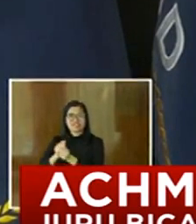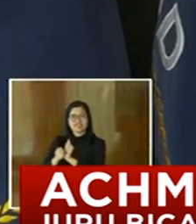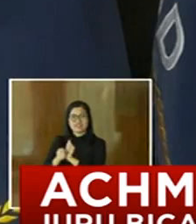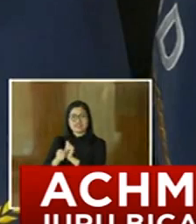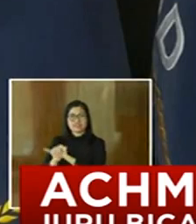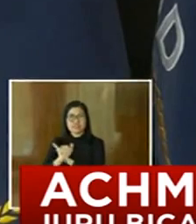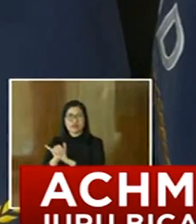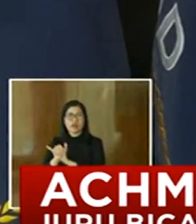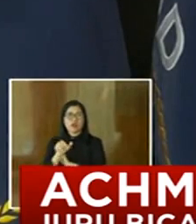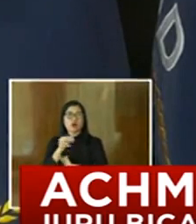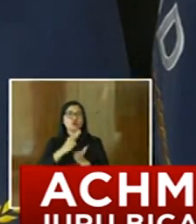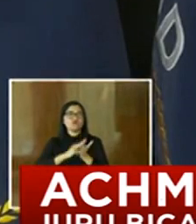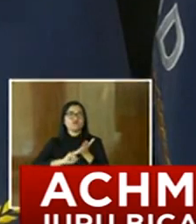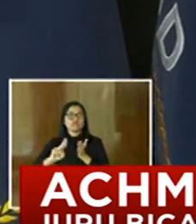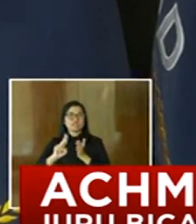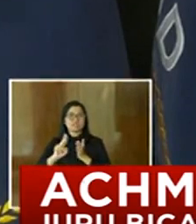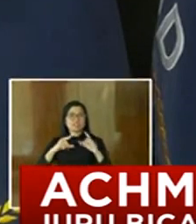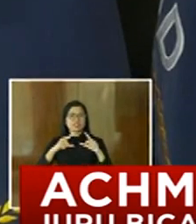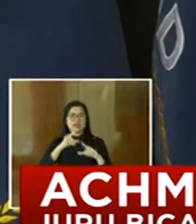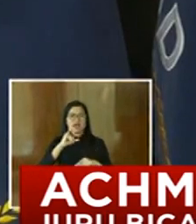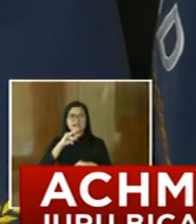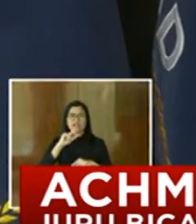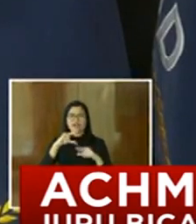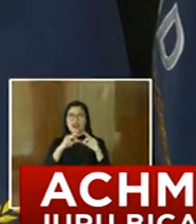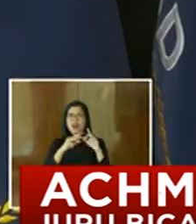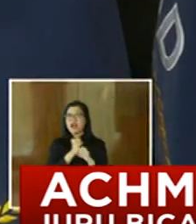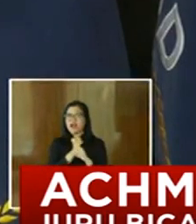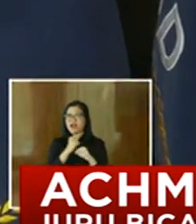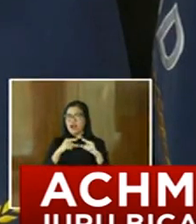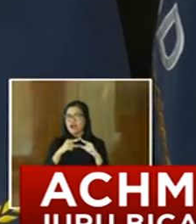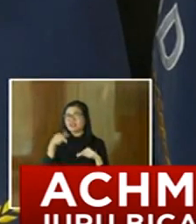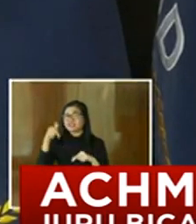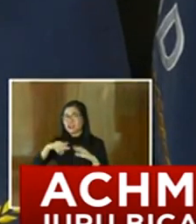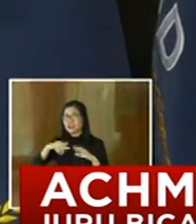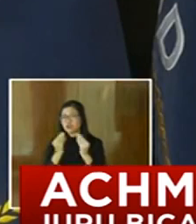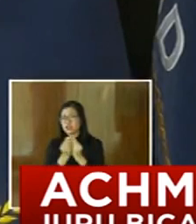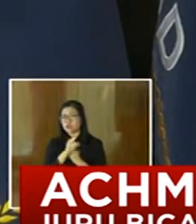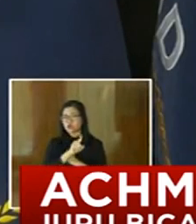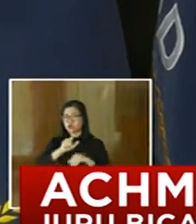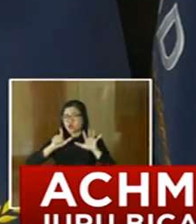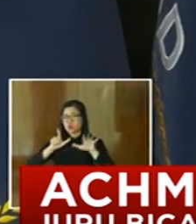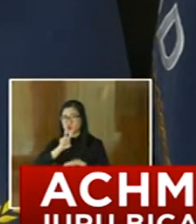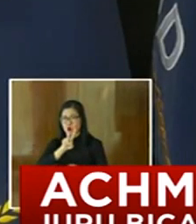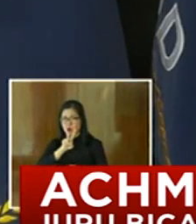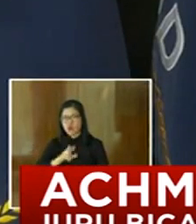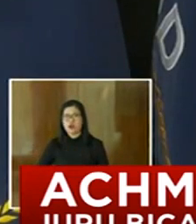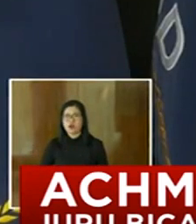Universitas Airlangga sehingga total saat ini adalah 172 kasus dimana